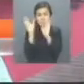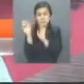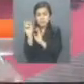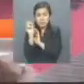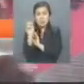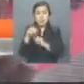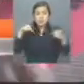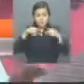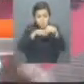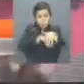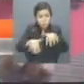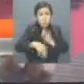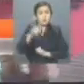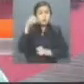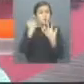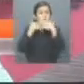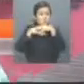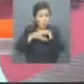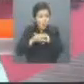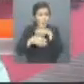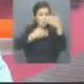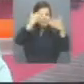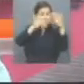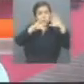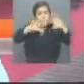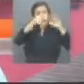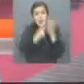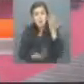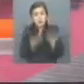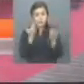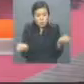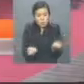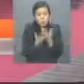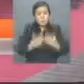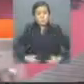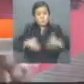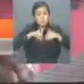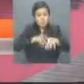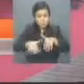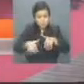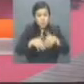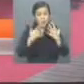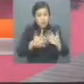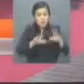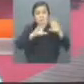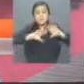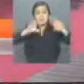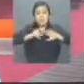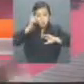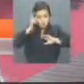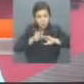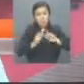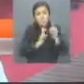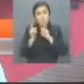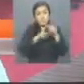มีส่วนร่วมในการดำเนินโครงการหรือกิจกรรมของรัฐที่อาจจะส่งผลกระทบต่อวิถีชีวิตของพวกเขาดังนั้นรัฐบาลต้องมาคุยกับประชาชนก่อนว่าถ้าจะมี